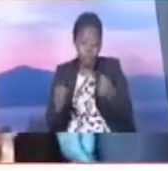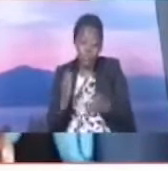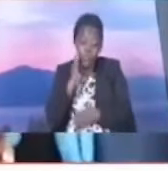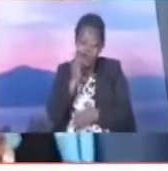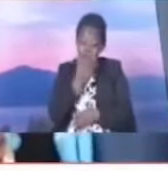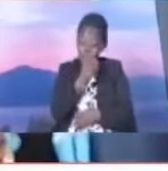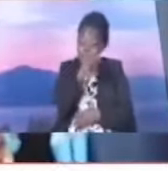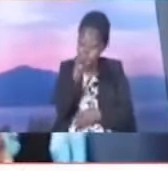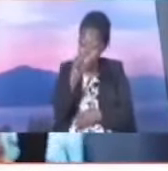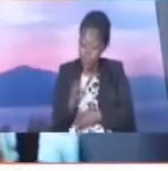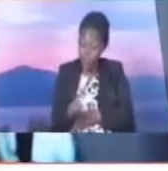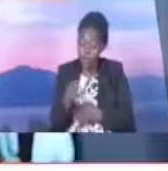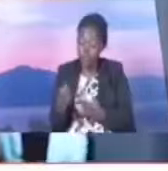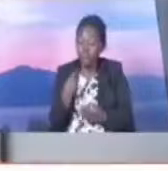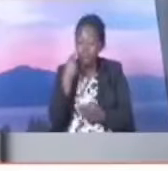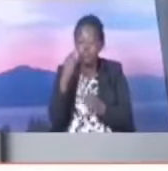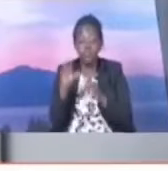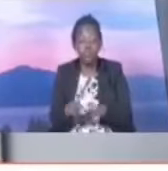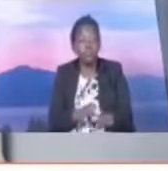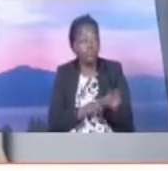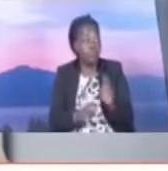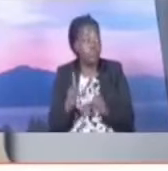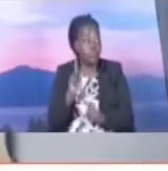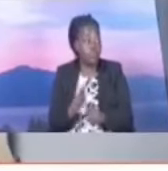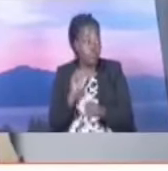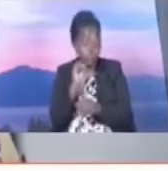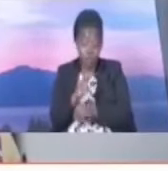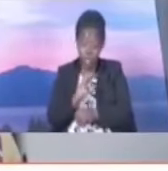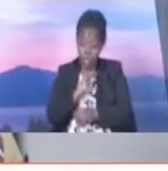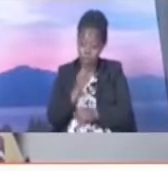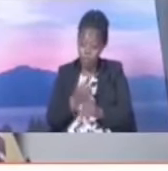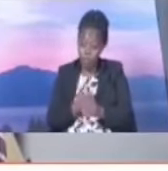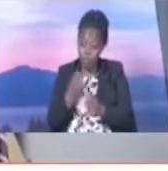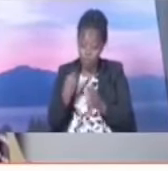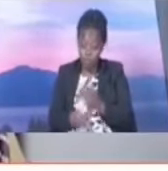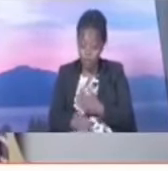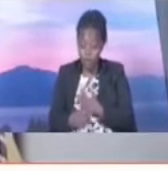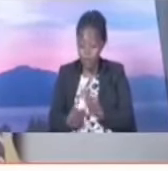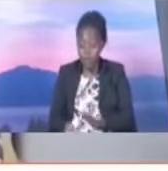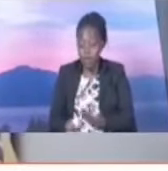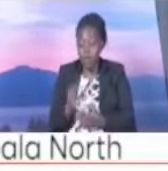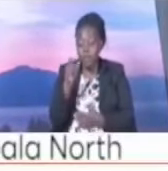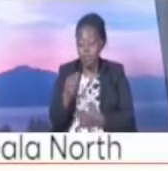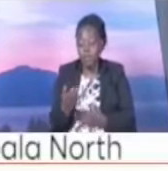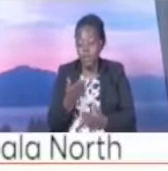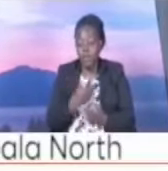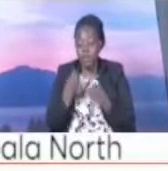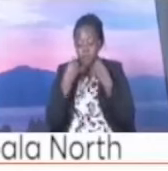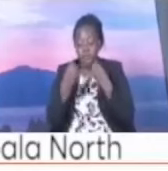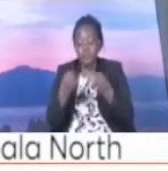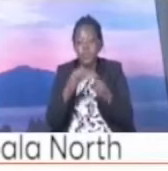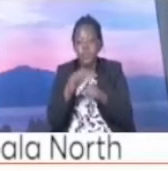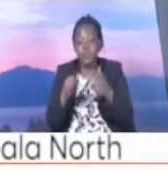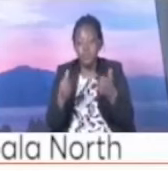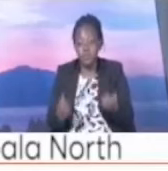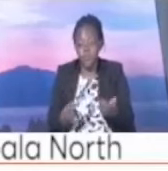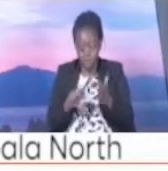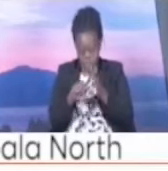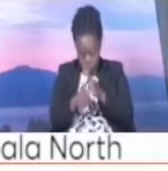poliiso atigumya abantu. Tukubiriza abantu baffe nti ng'oli ayina information yonna ekwatagana ku nsonga